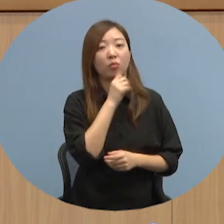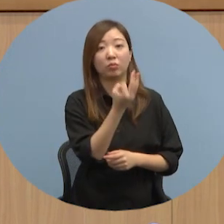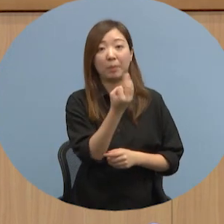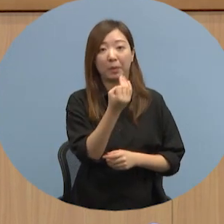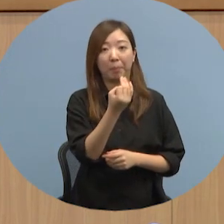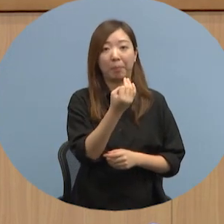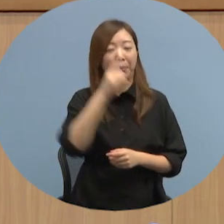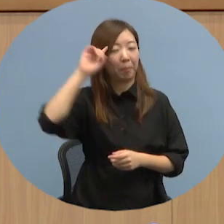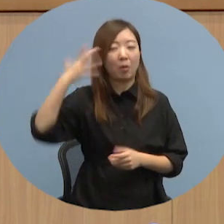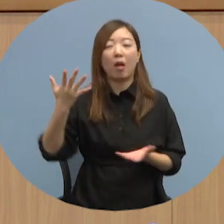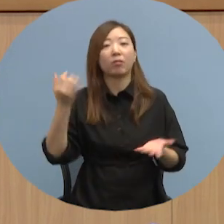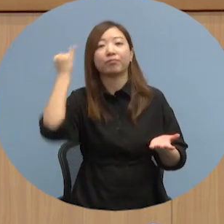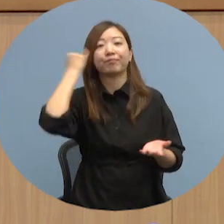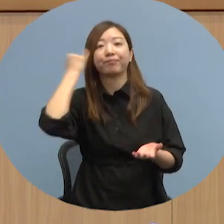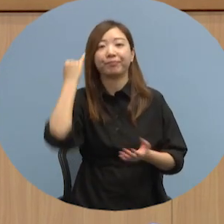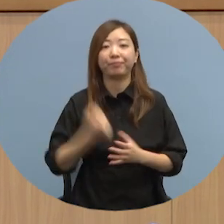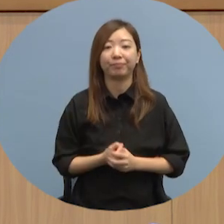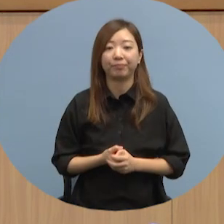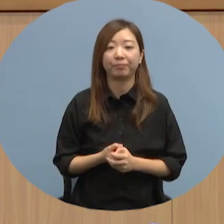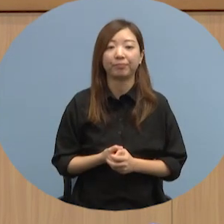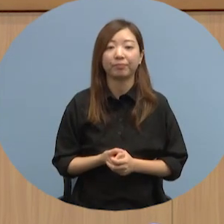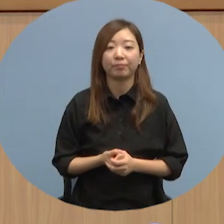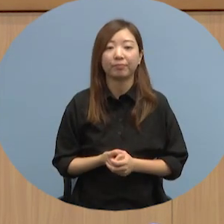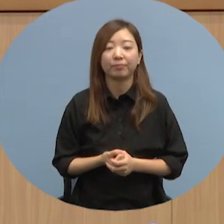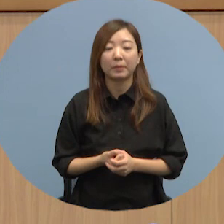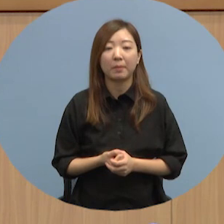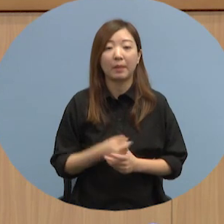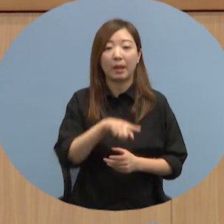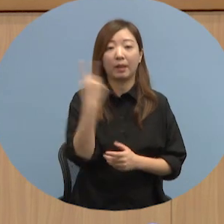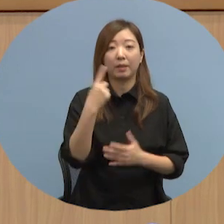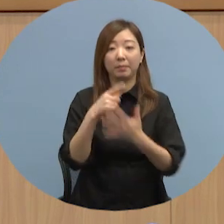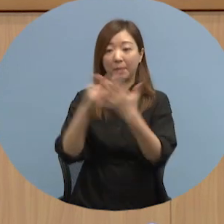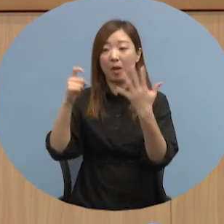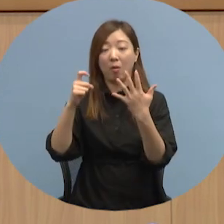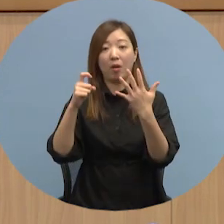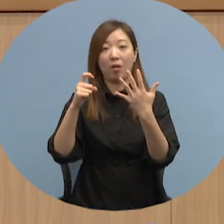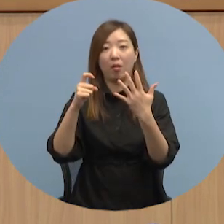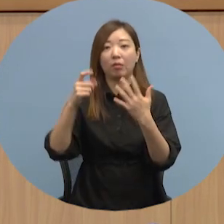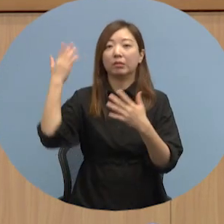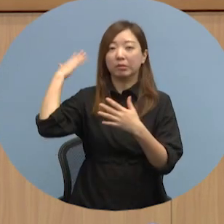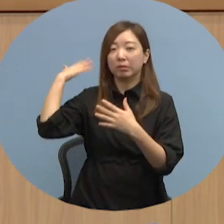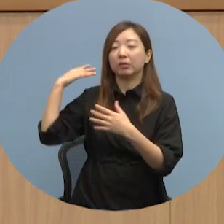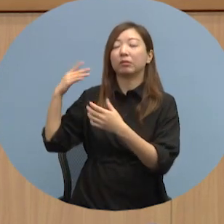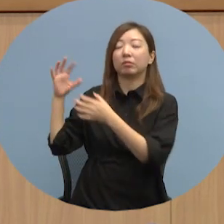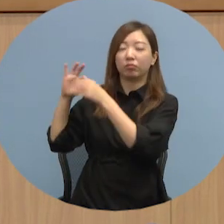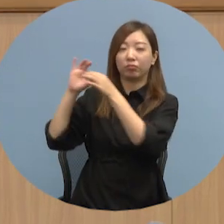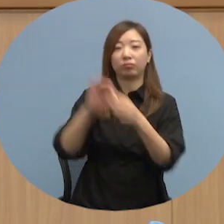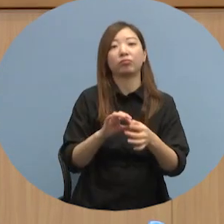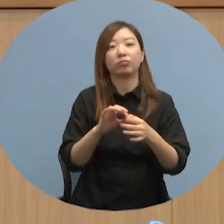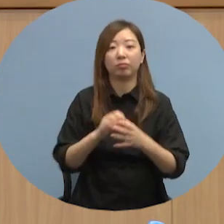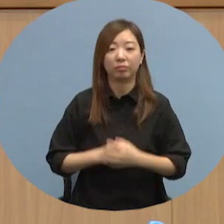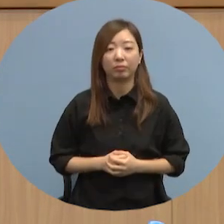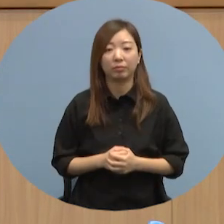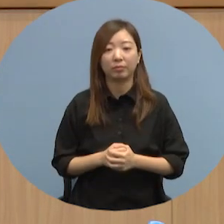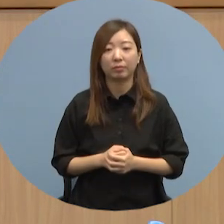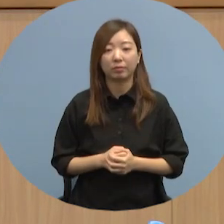係暫時揾唔到源頭嘅本地個案。另外嗰59宗個案咧，都係同之前啲個案有相關嘅。桂